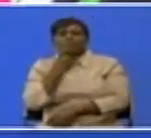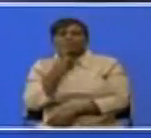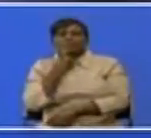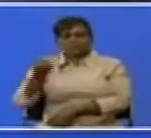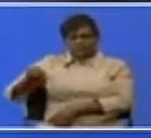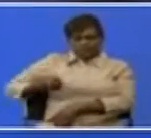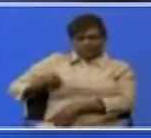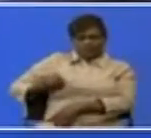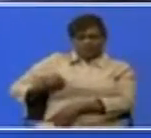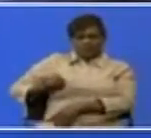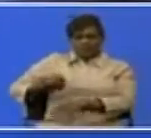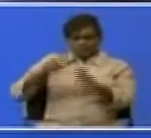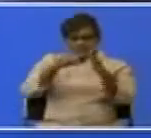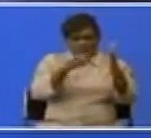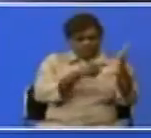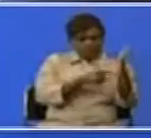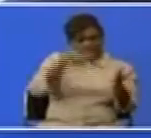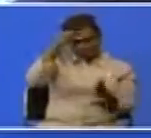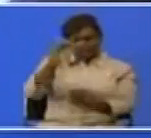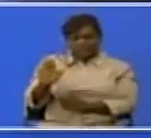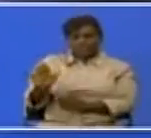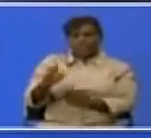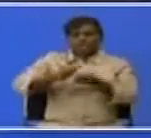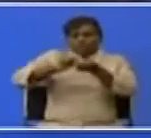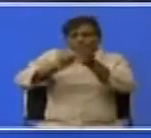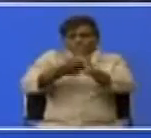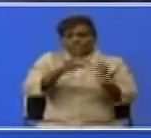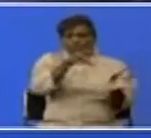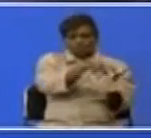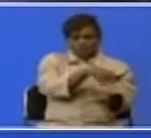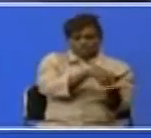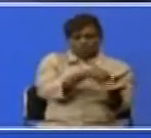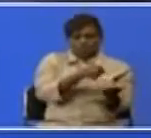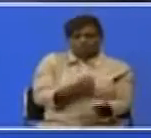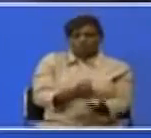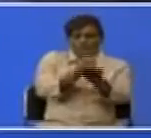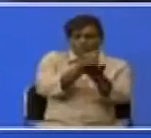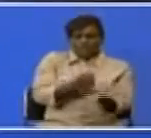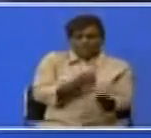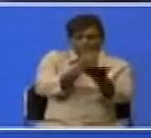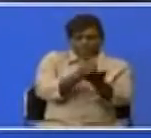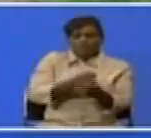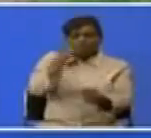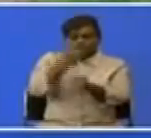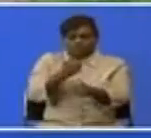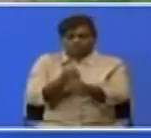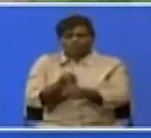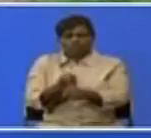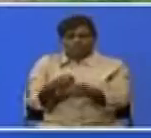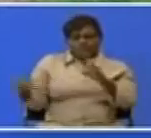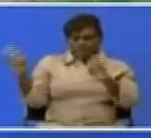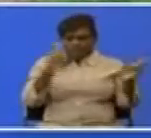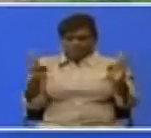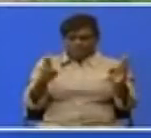Rotino, ameratibu hatua za serikali yake kurekebisha hali ikiwemo ufadhili wa elimu na nafasi za kazi. We are ready to